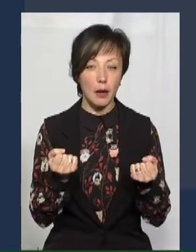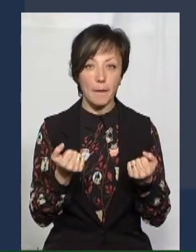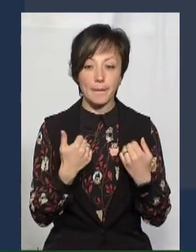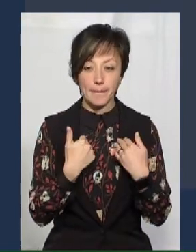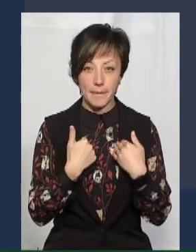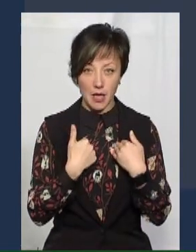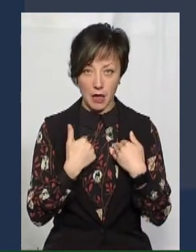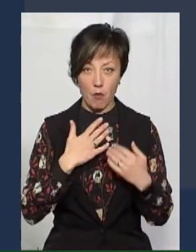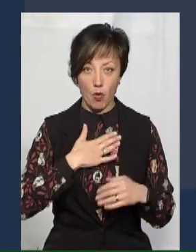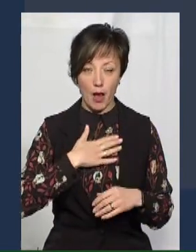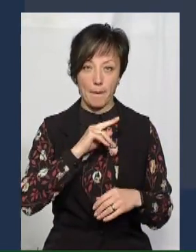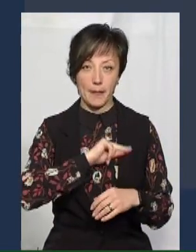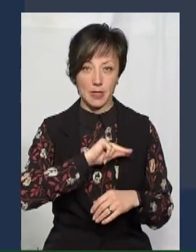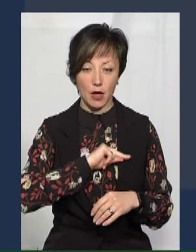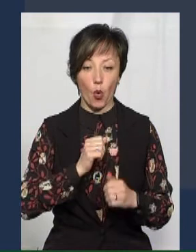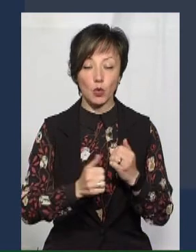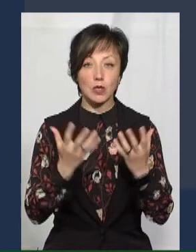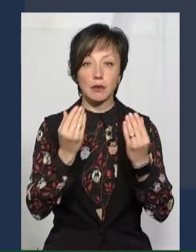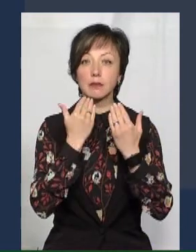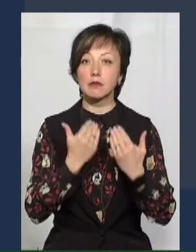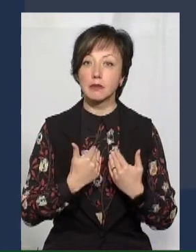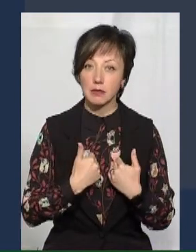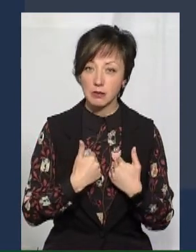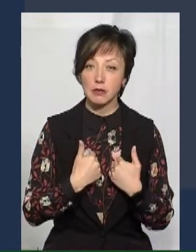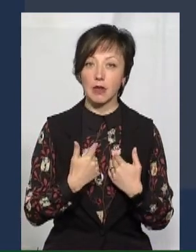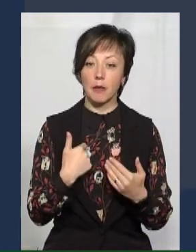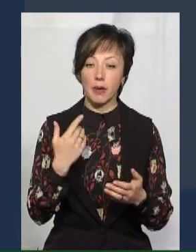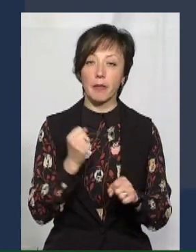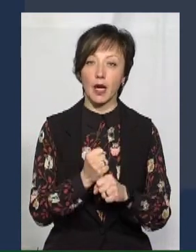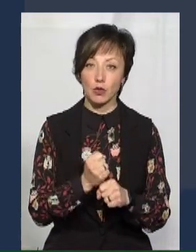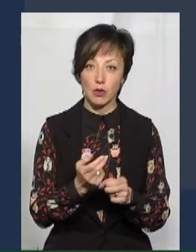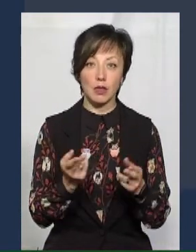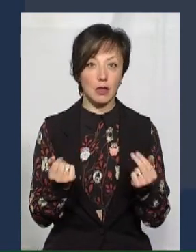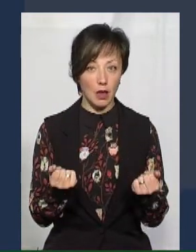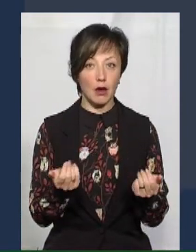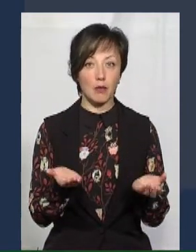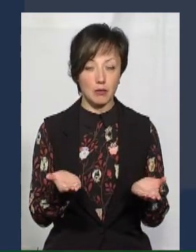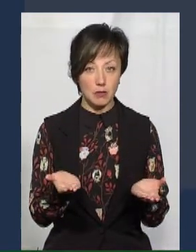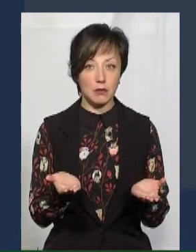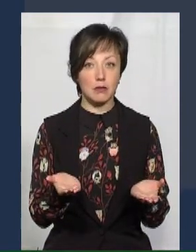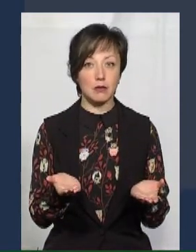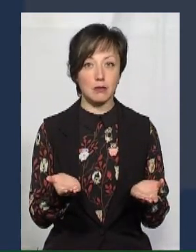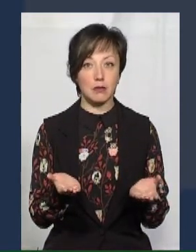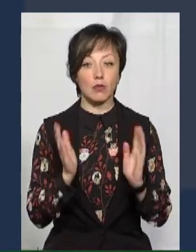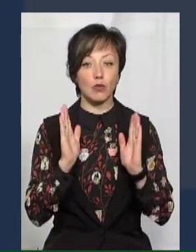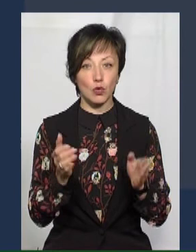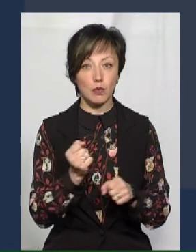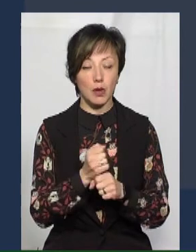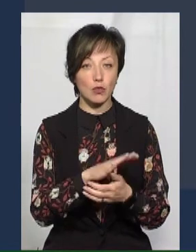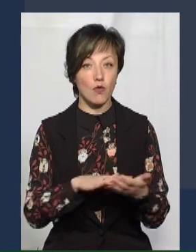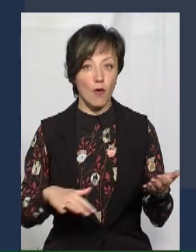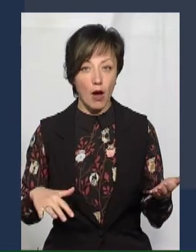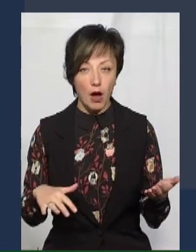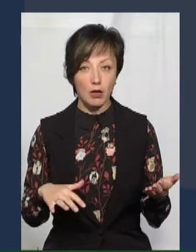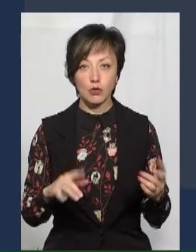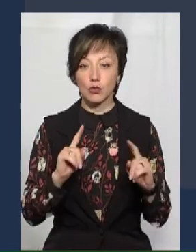мої підлеглі кожен день запитують. Валерій Вікторович, ну от ми працюємо, да? Ми будемо так говорити і будемо працювати.